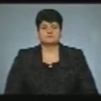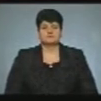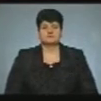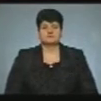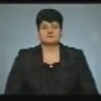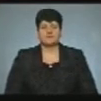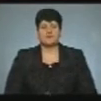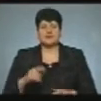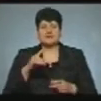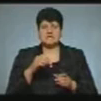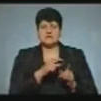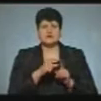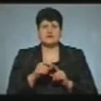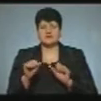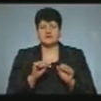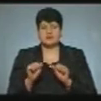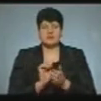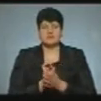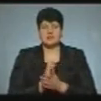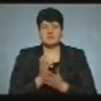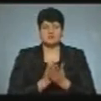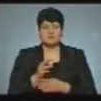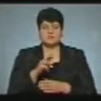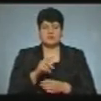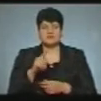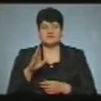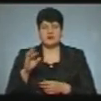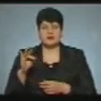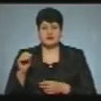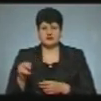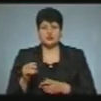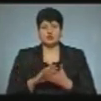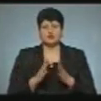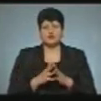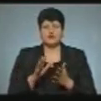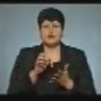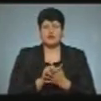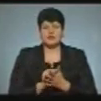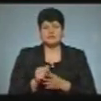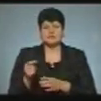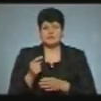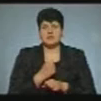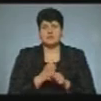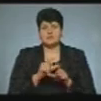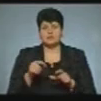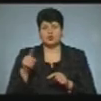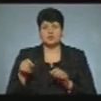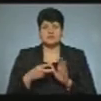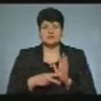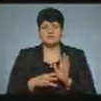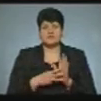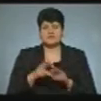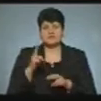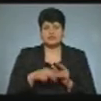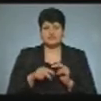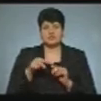За словами керівника прес-служби Тернопільської міської ради Мар'яни Зварич, договір оренди з тернопільською аптекою номер 78 закінчився